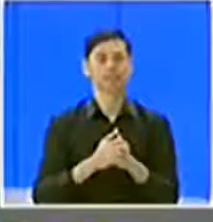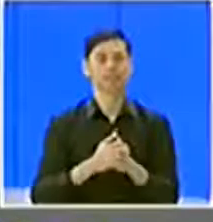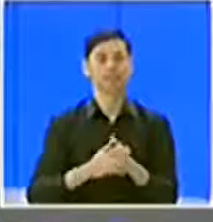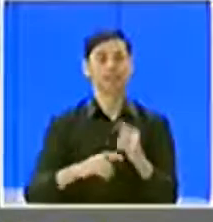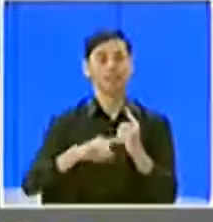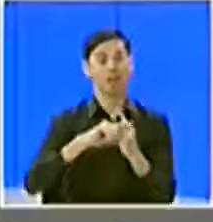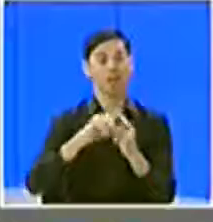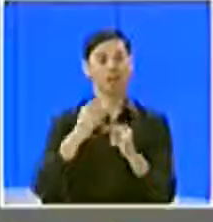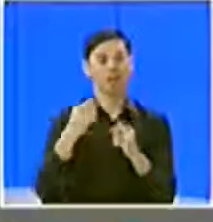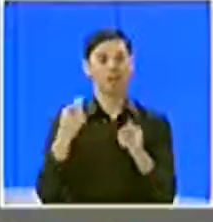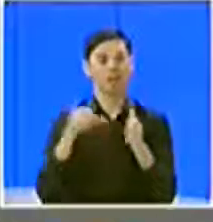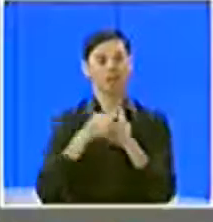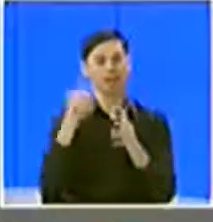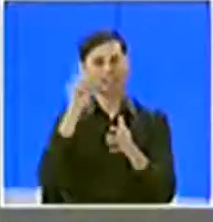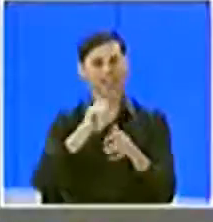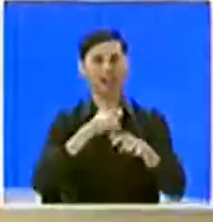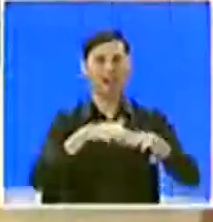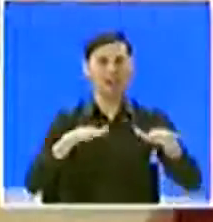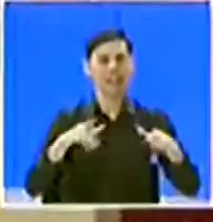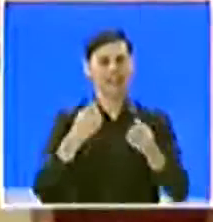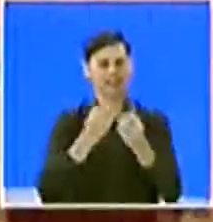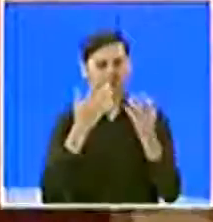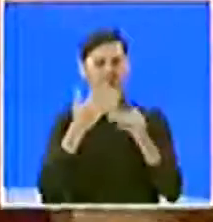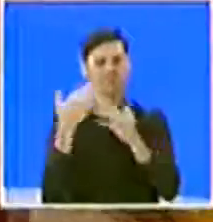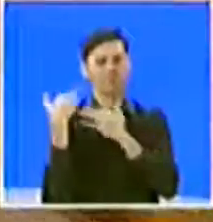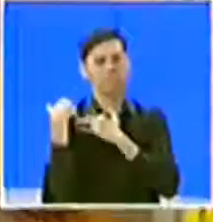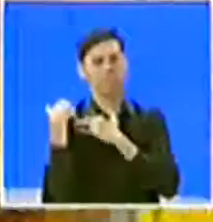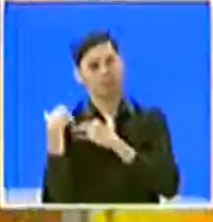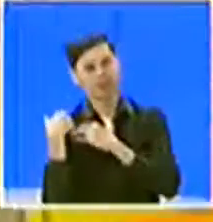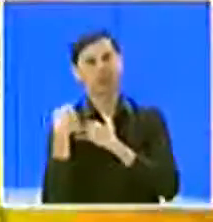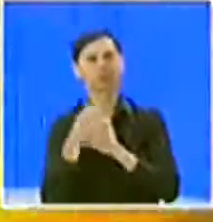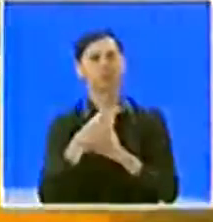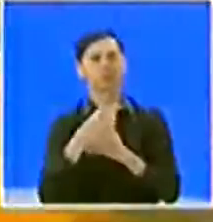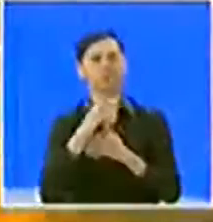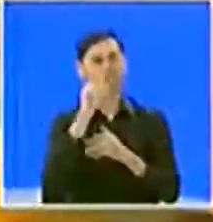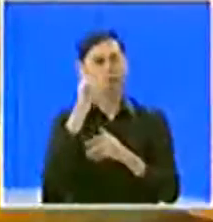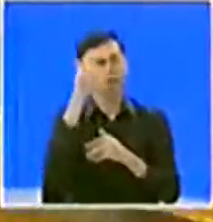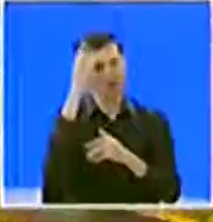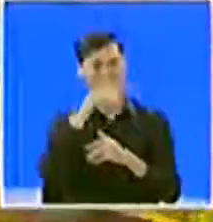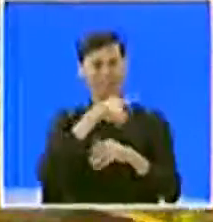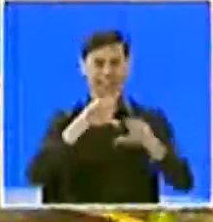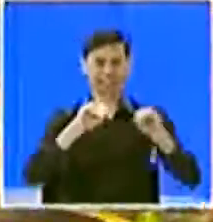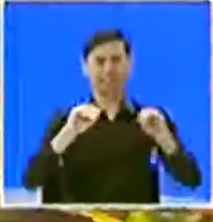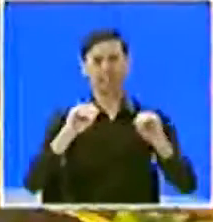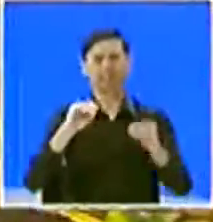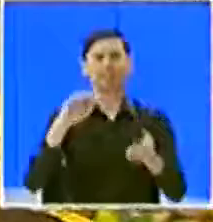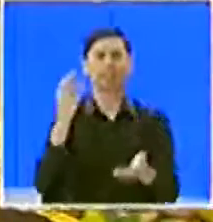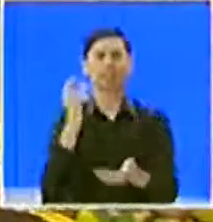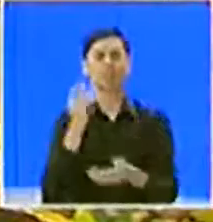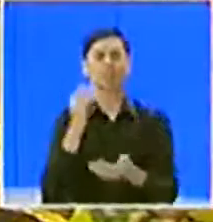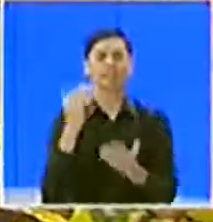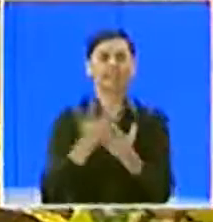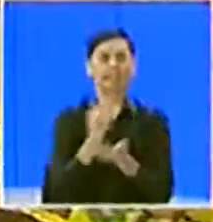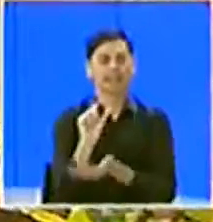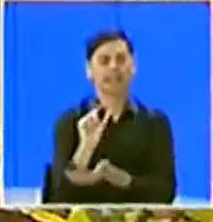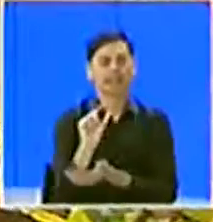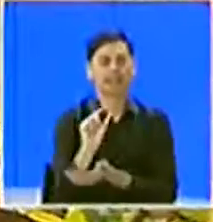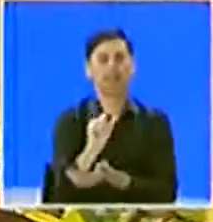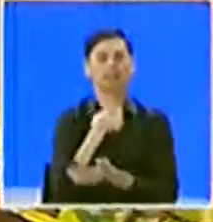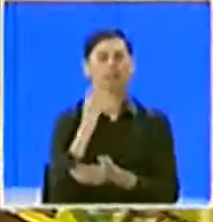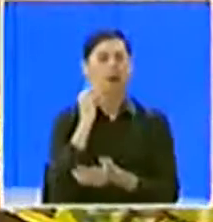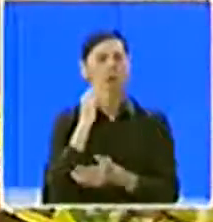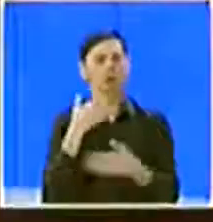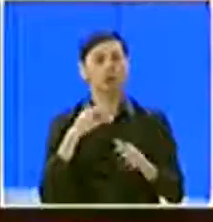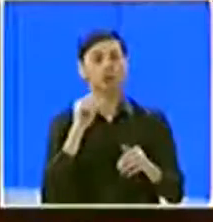Tambahan biaya listrik dan air jelas menjadi beban bagi penghuni yang merupakan para pekerja kecil. Kondisi inilah yang dirasakan